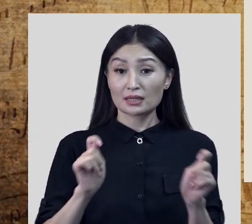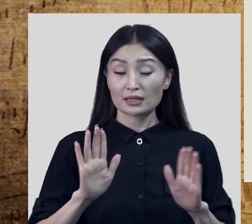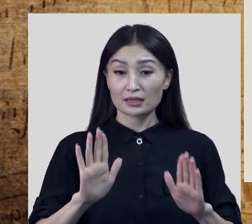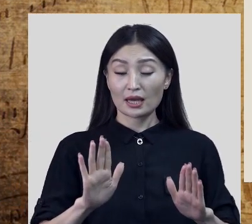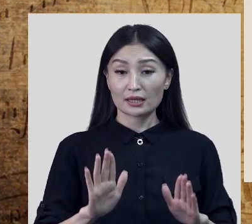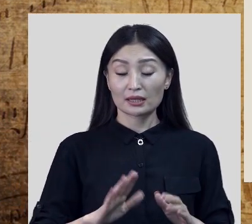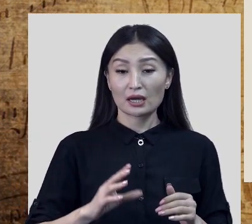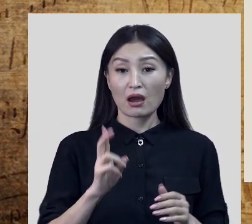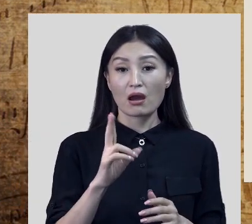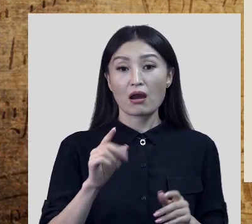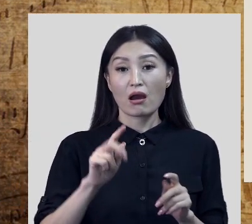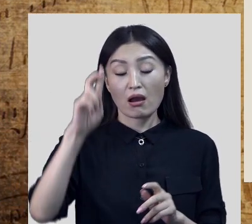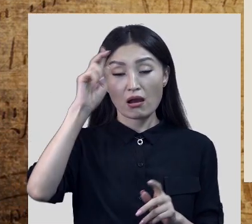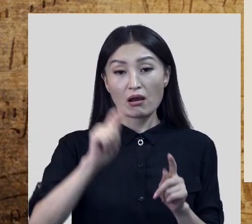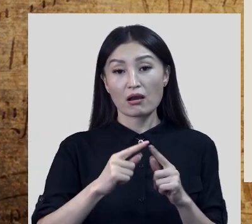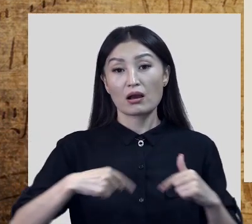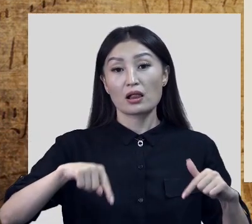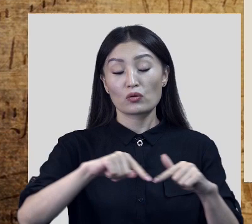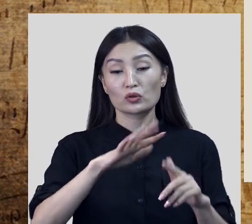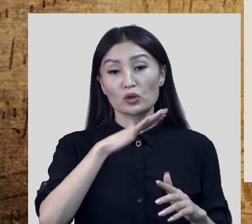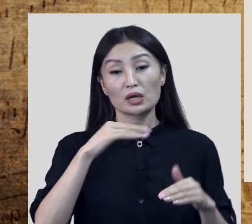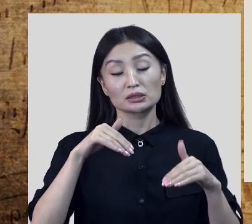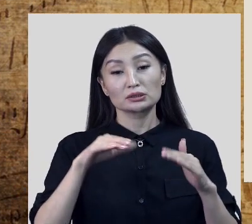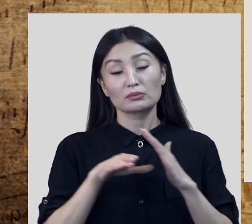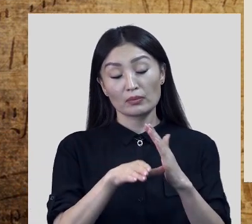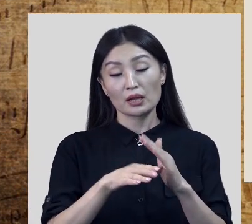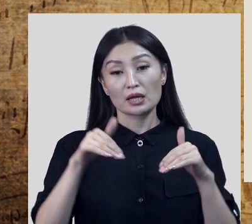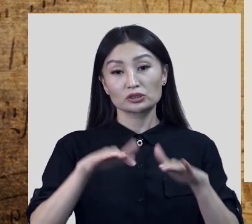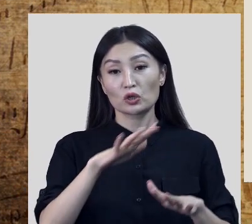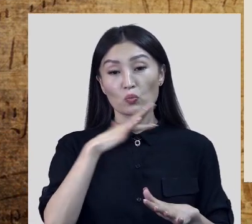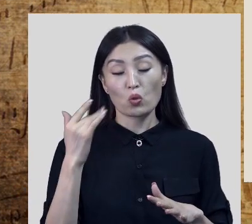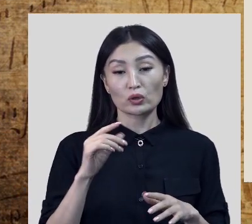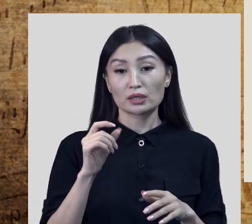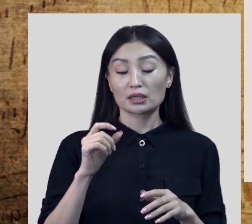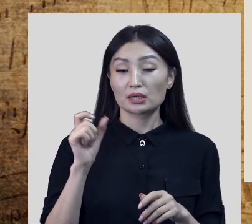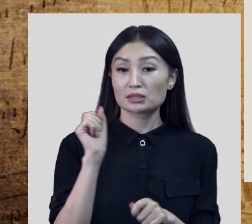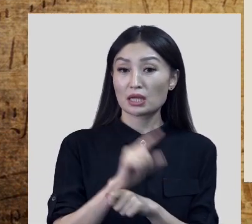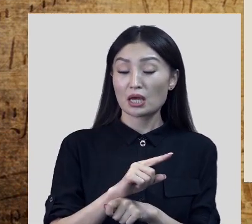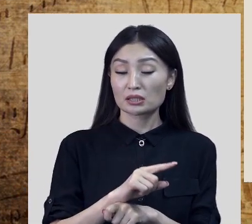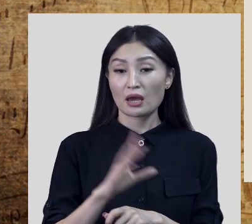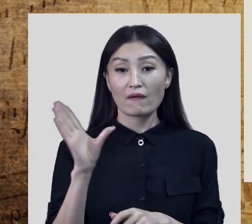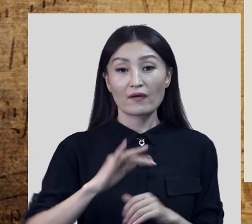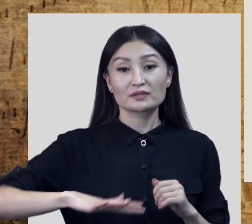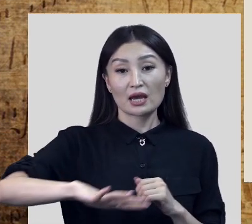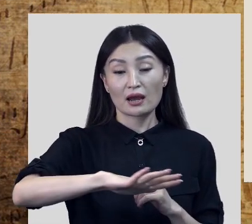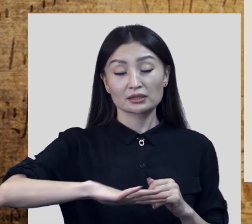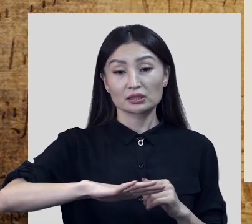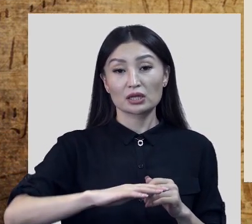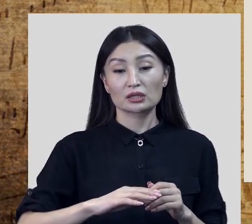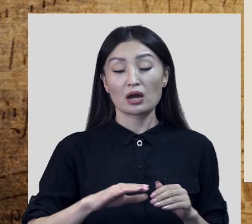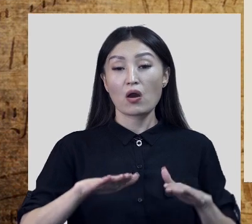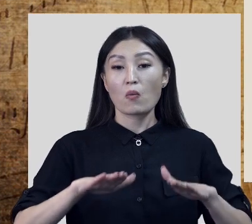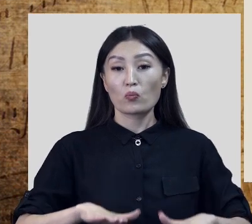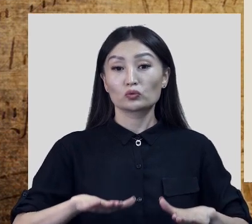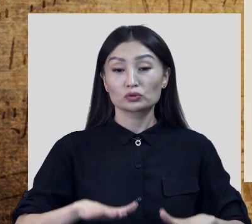переселенческих колоний помогала решать многие экономические и политические задачи почти на всех континентах появились опорные